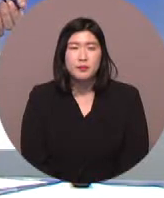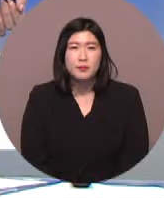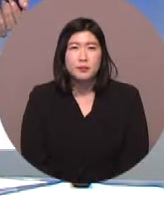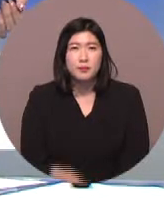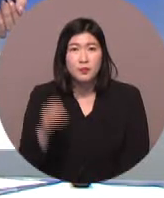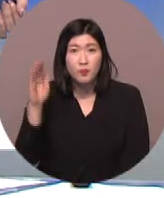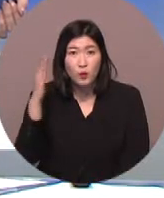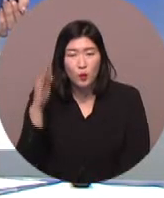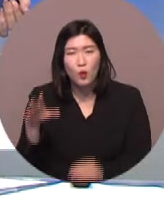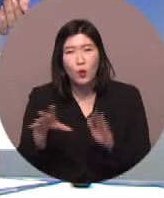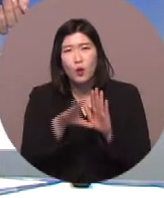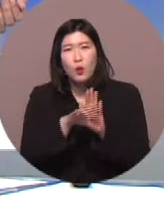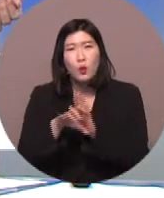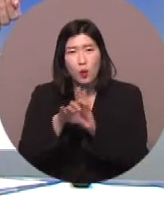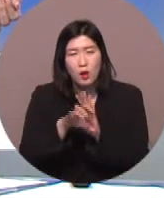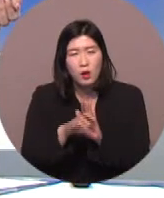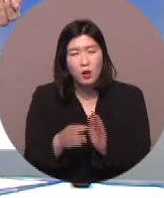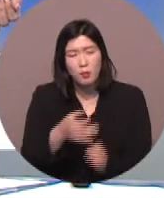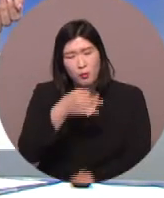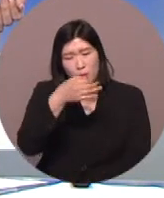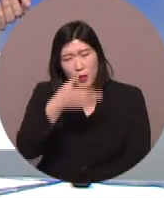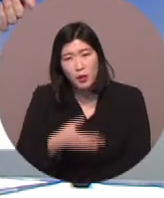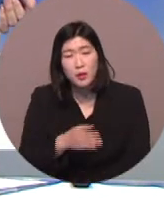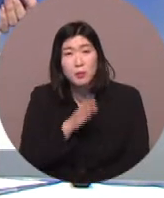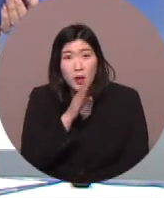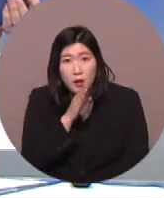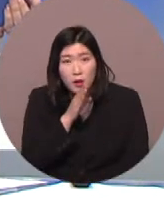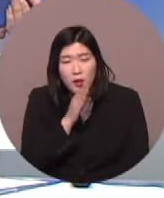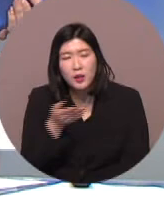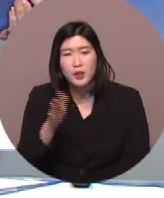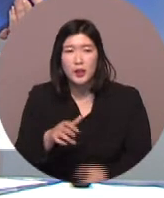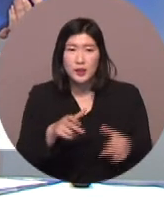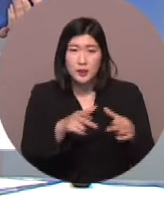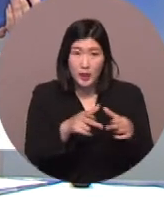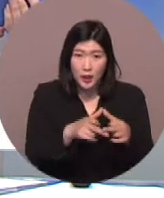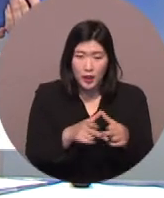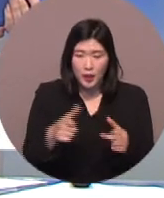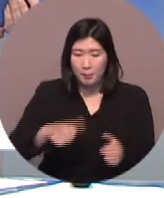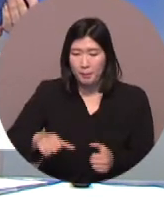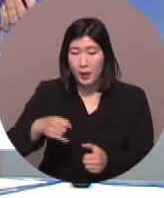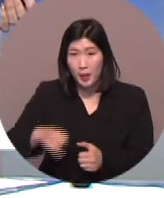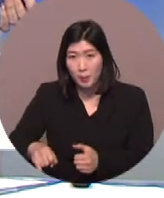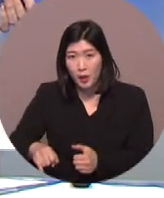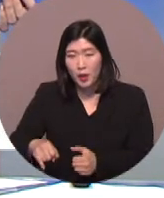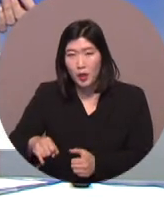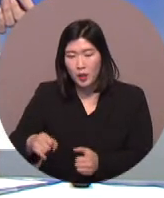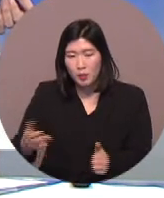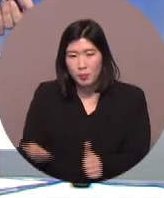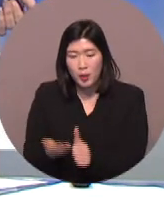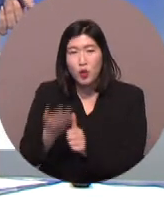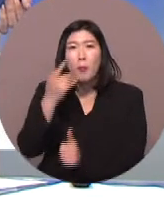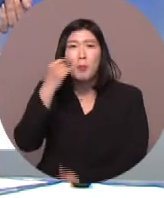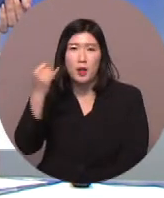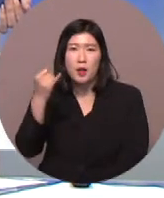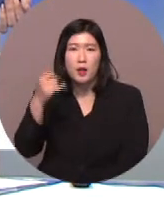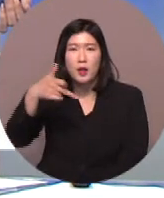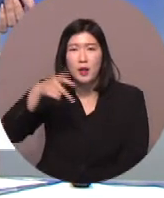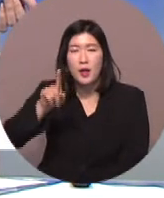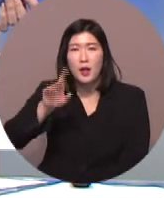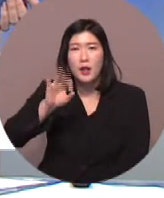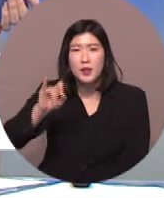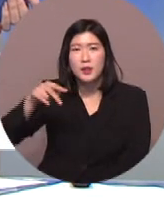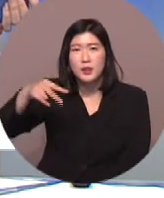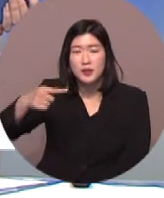요즘 코로나19 등으로 참 힘든데요. 중증 장애, 새 아이를 키우는 육아 부담 속에서도 카이스트에서